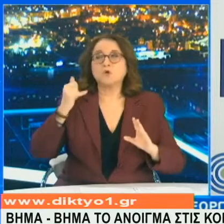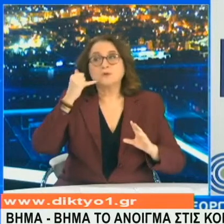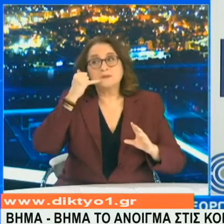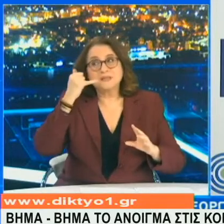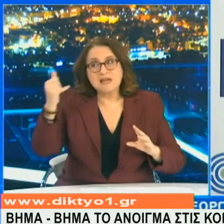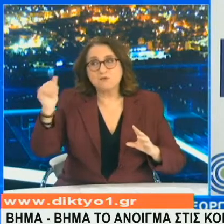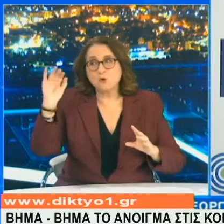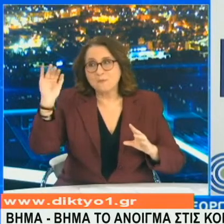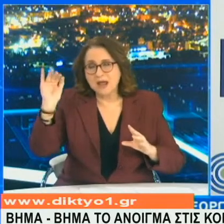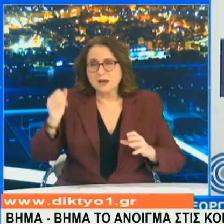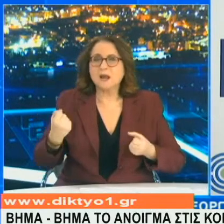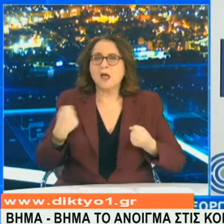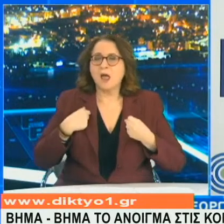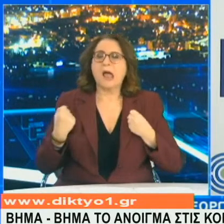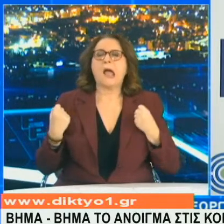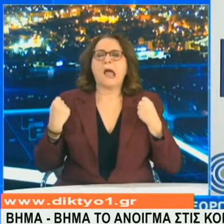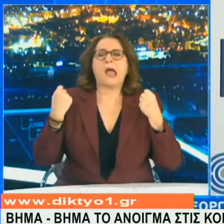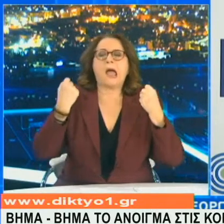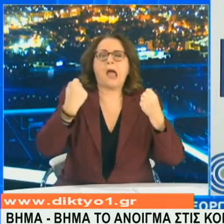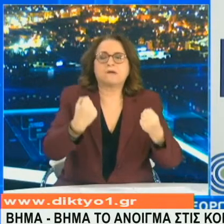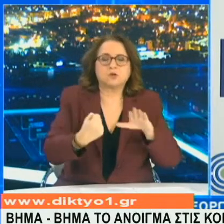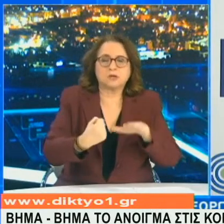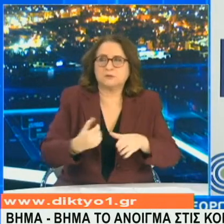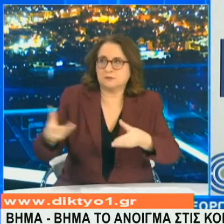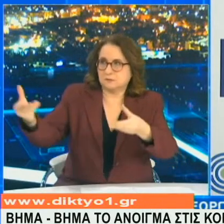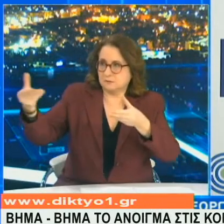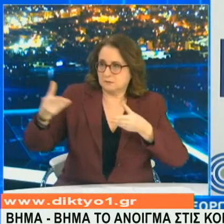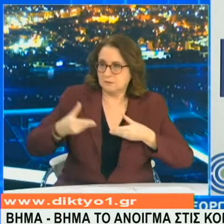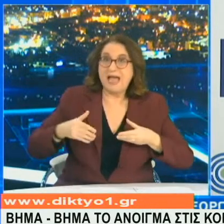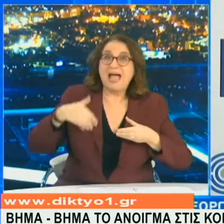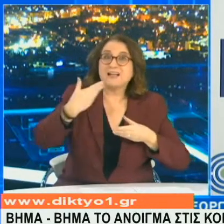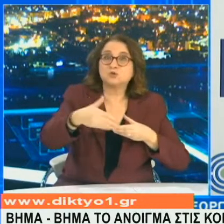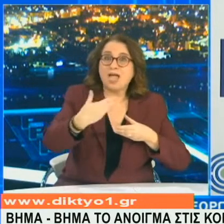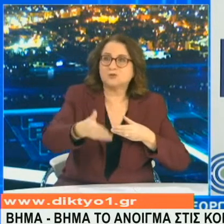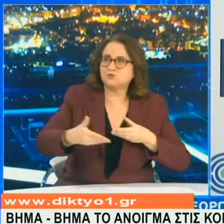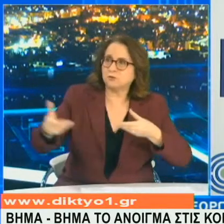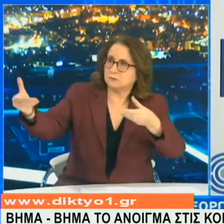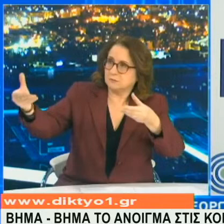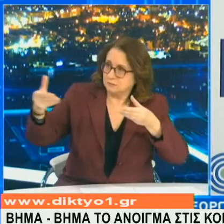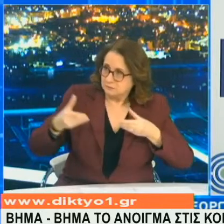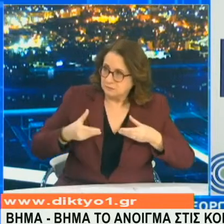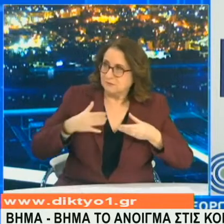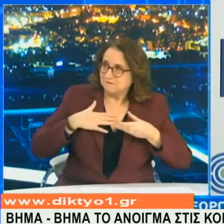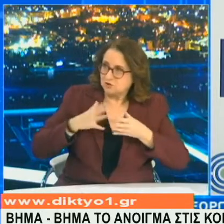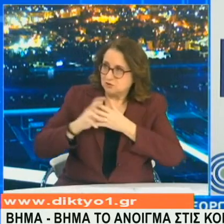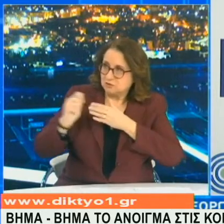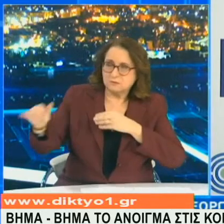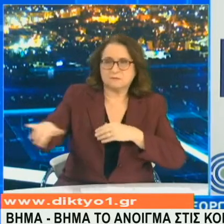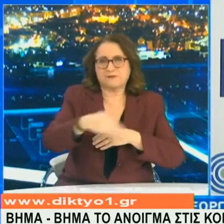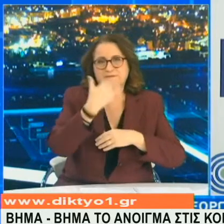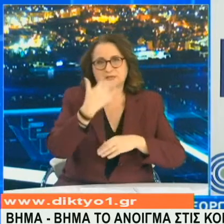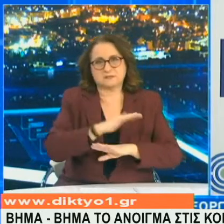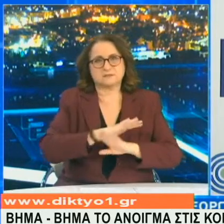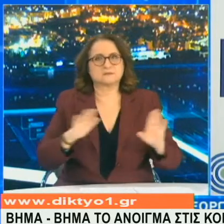τηλεφωνικά ή ηλεκτρονικά ραντεβού στο κατάστημα για την παραγγελία. Αυτό δεν ίσχυε μέχρι τώρα, είναι κάτι που γίνεται για πρώτη φορά σε